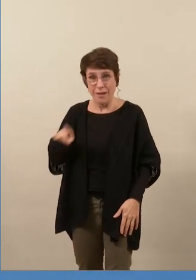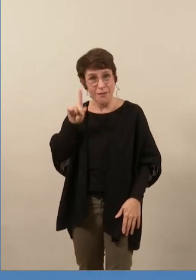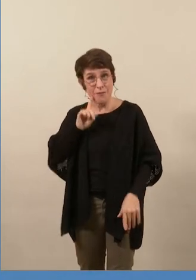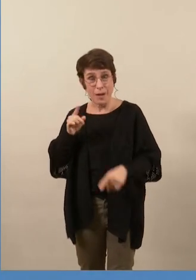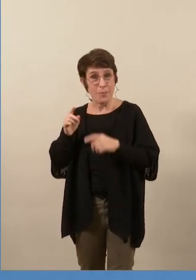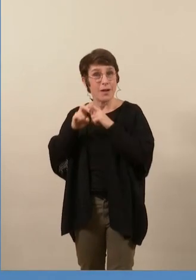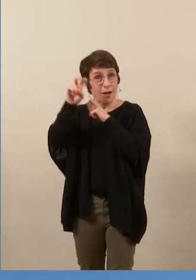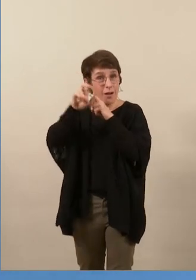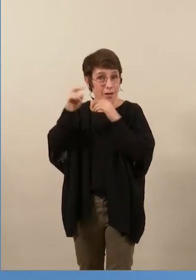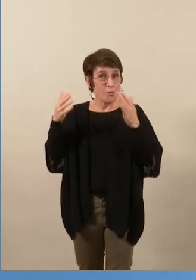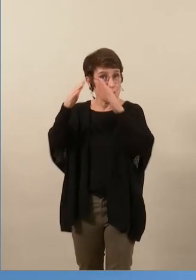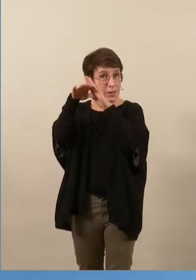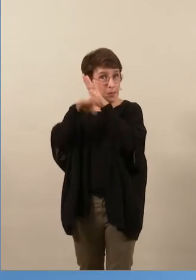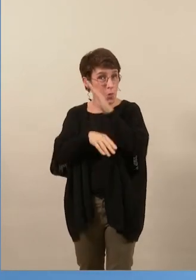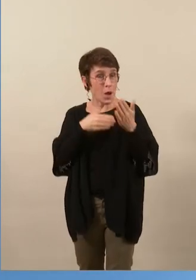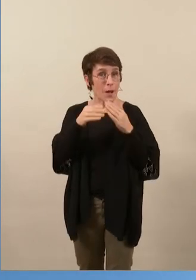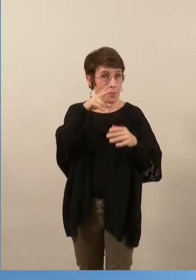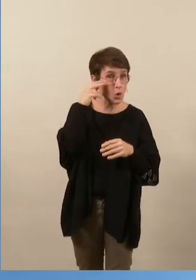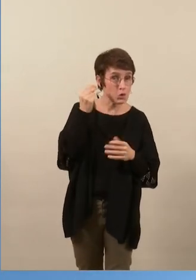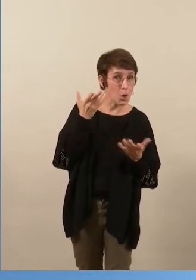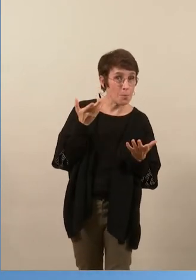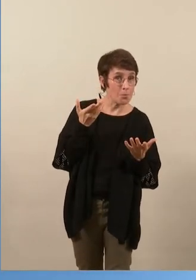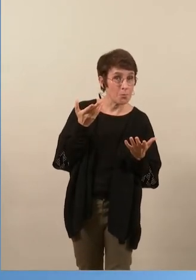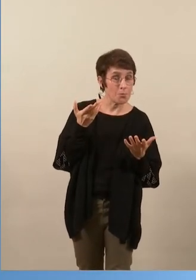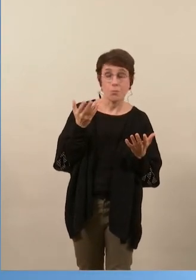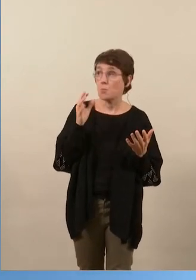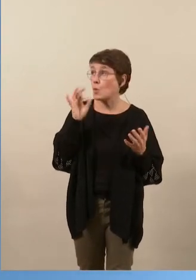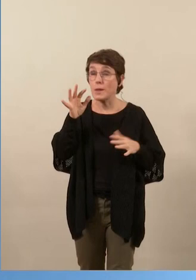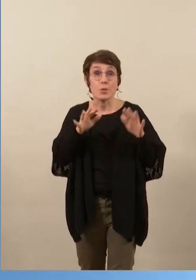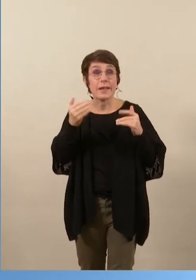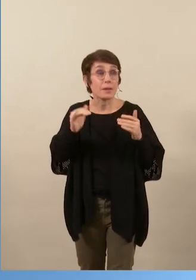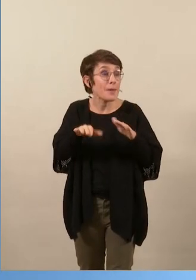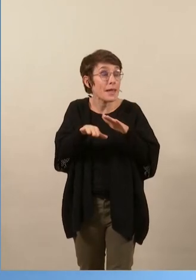hommes pareil même constat sur quoi ce